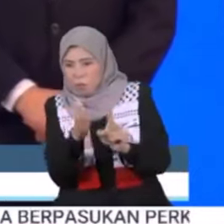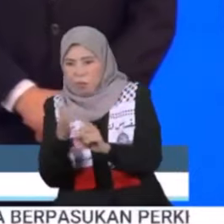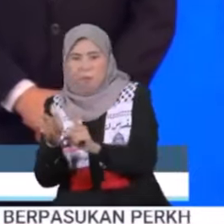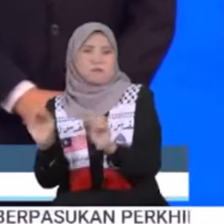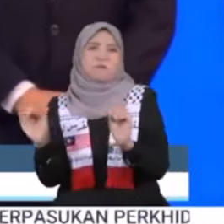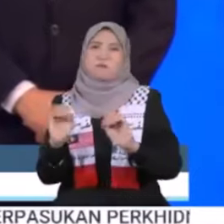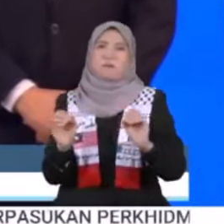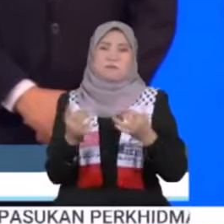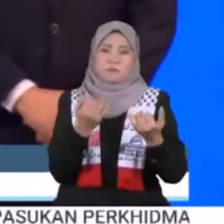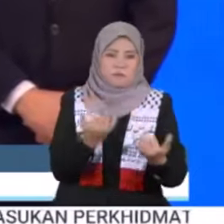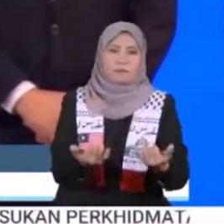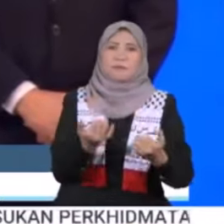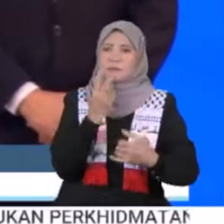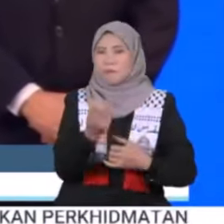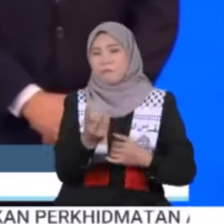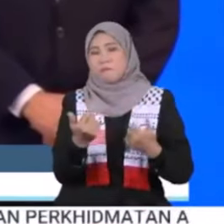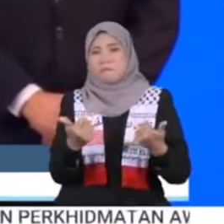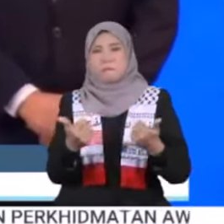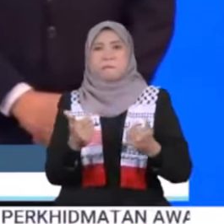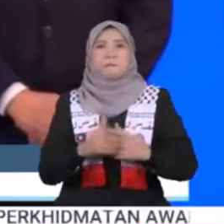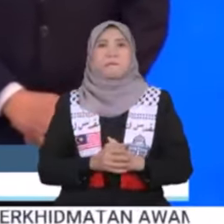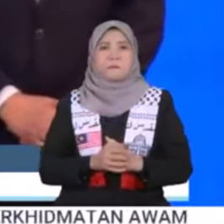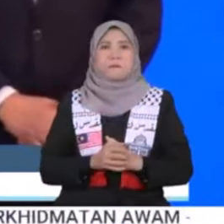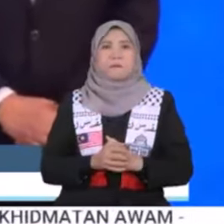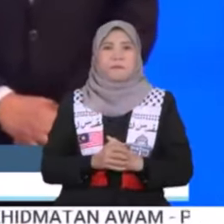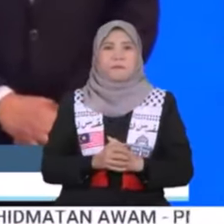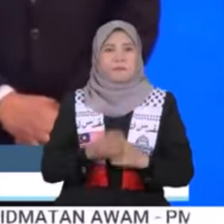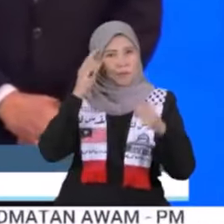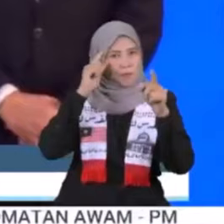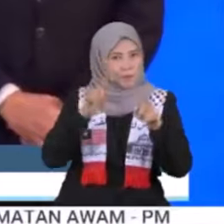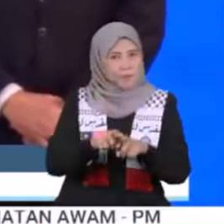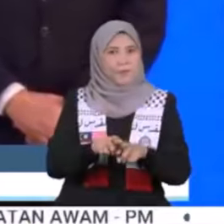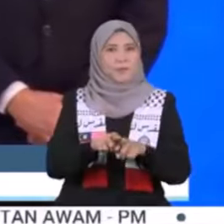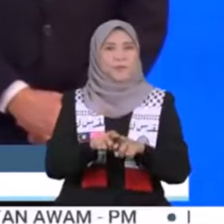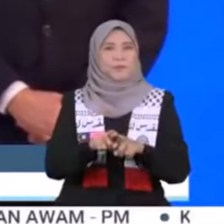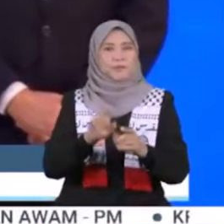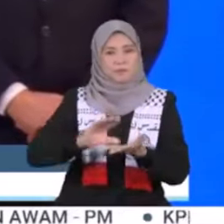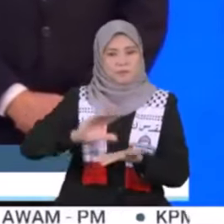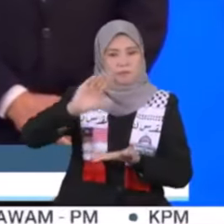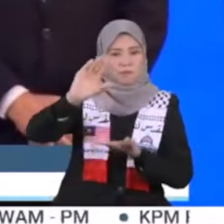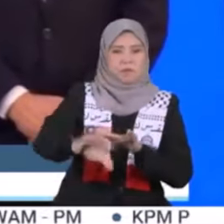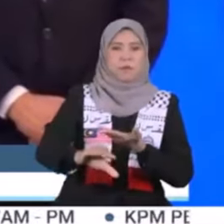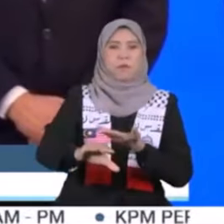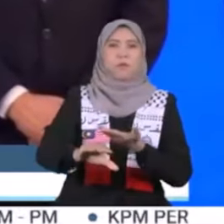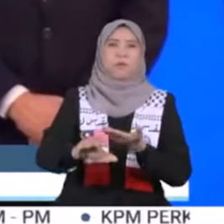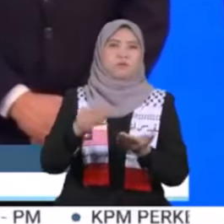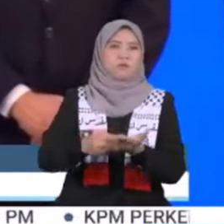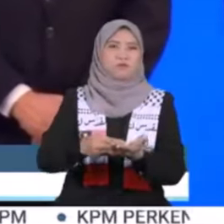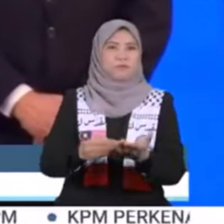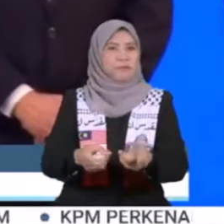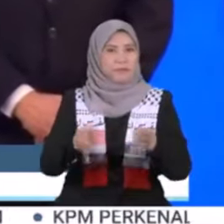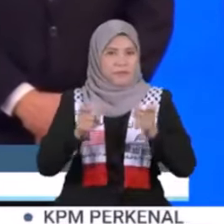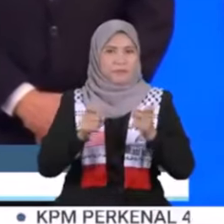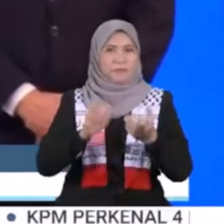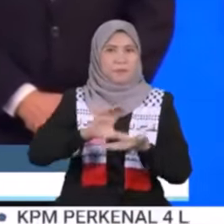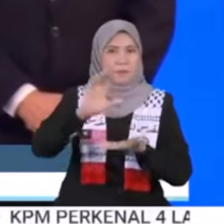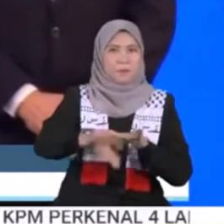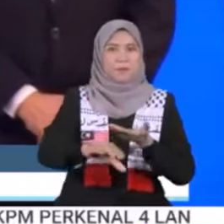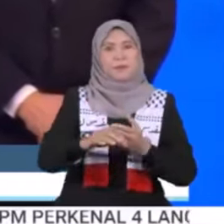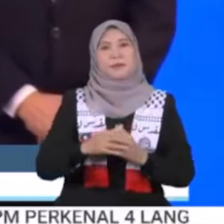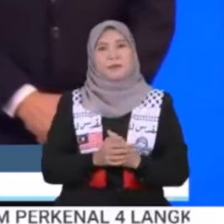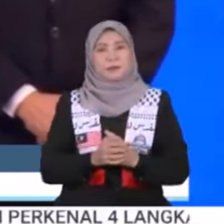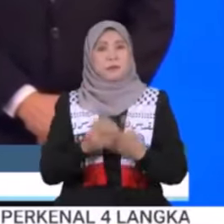beberapa yang besar ya, yang bersetuju untuk melabur segera. Jadi pandangan